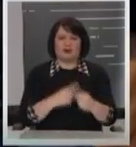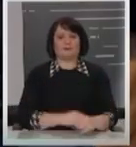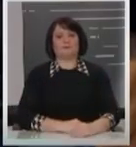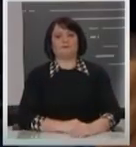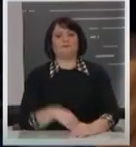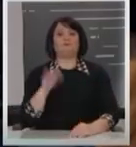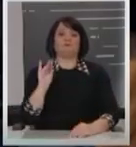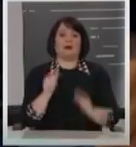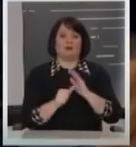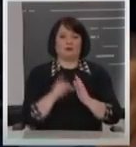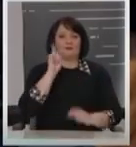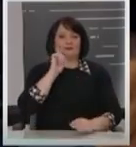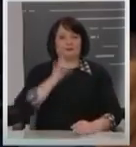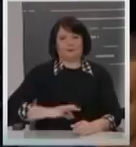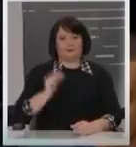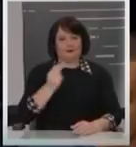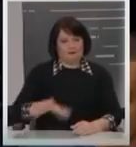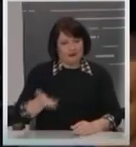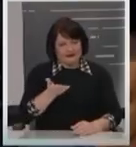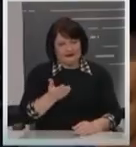Κύριε Πρόεδρε, κυρίες και κύριοι βουλευτές,